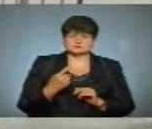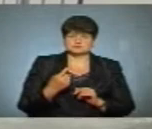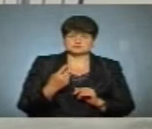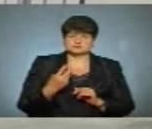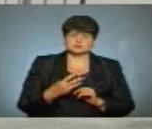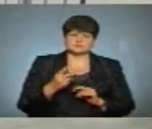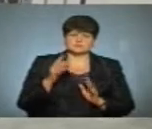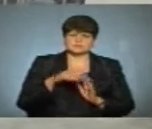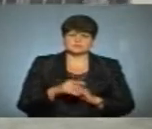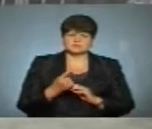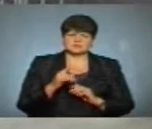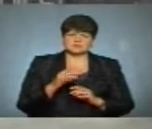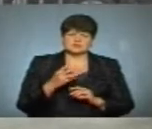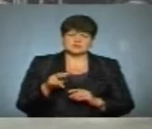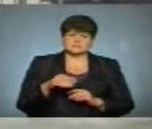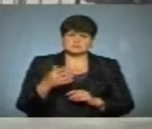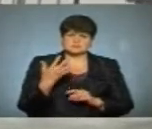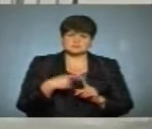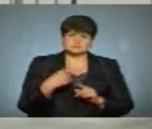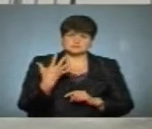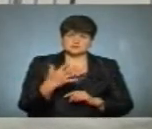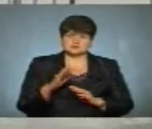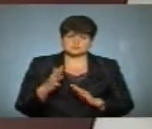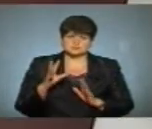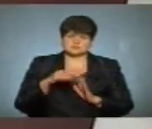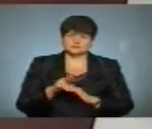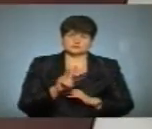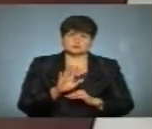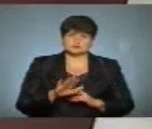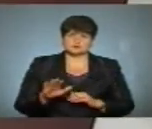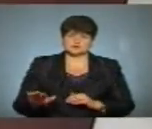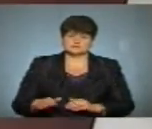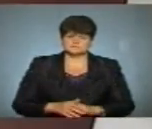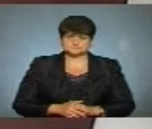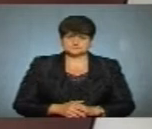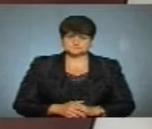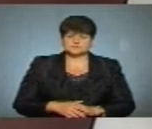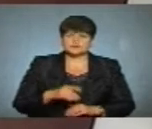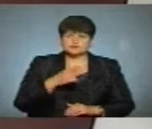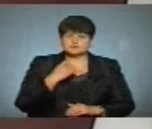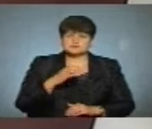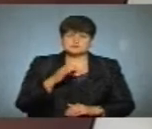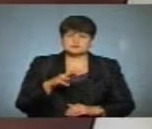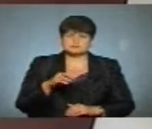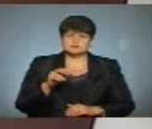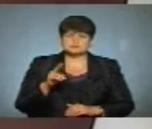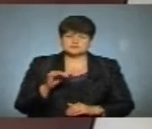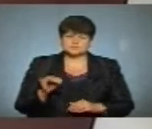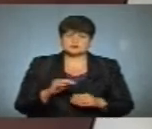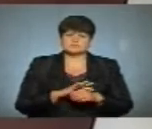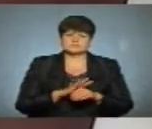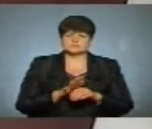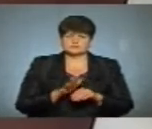і Лановецький – 5 випадків, в тому числі двоє дітей. За словами Світлани Матіпури,